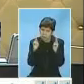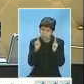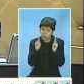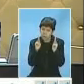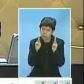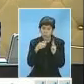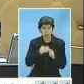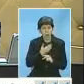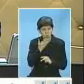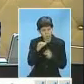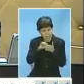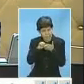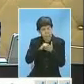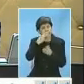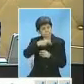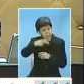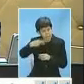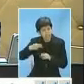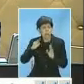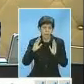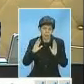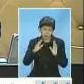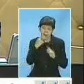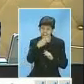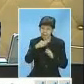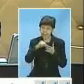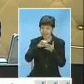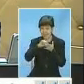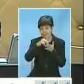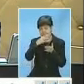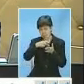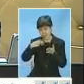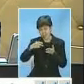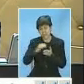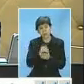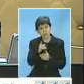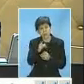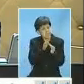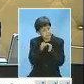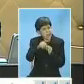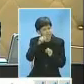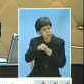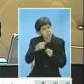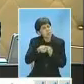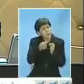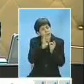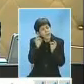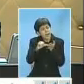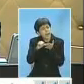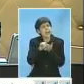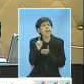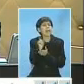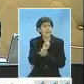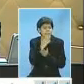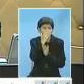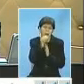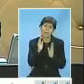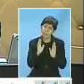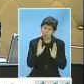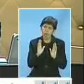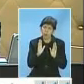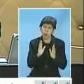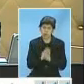ก็ขอแก้ไขถ้อยคำท่านเองขอแก้ไขนะครับท่านก็ต้องอภิปรายตามที่เขาขอแก้ไขเพราะอะไรท่านเอง